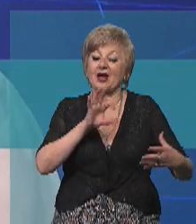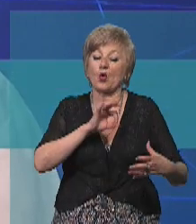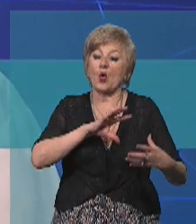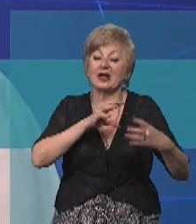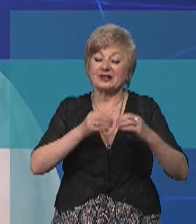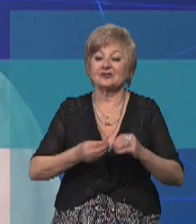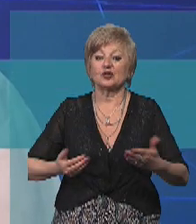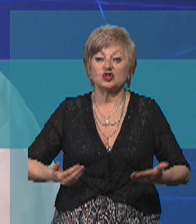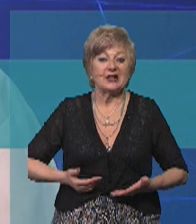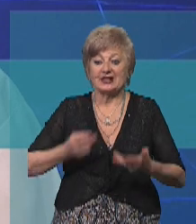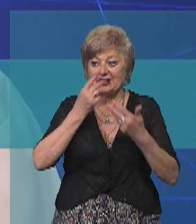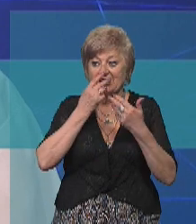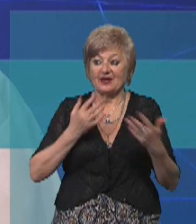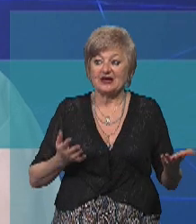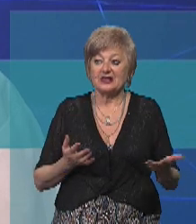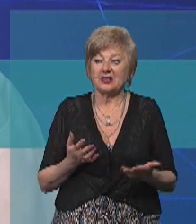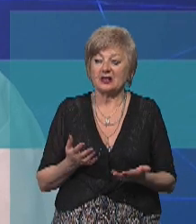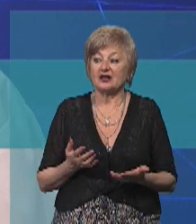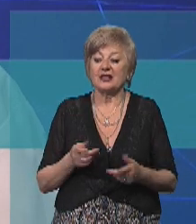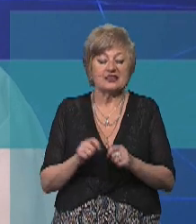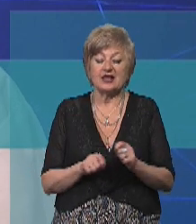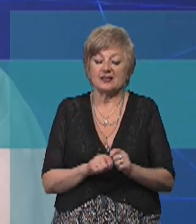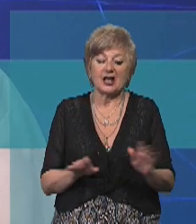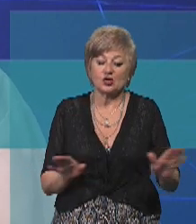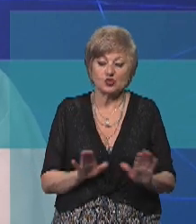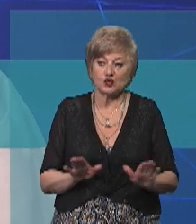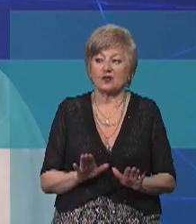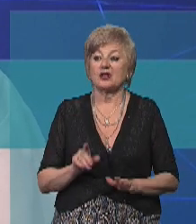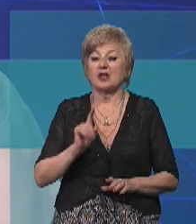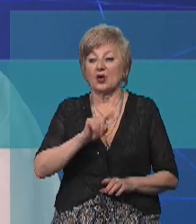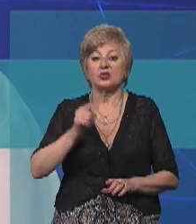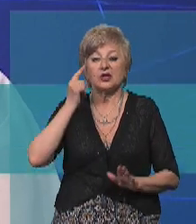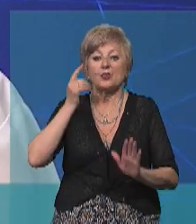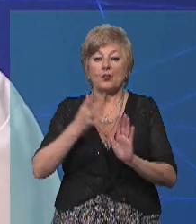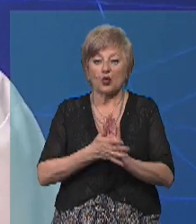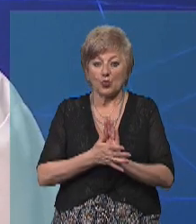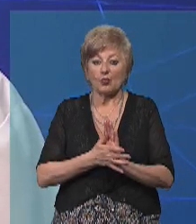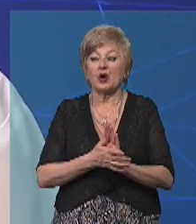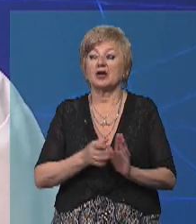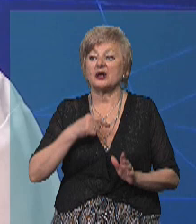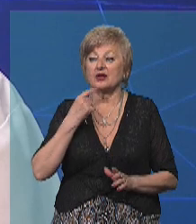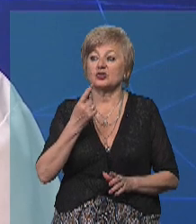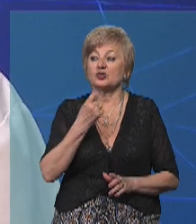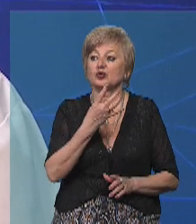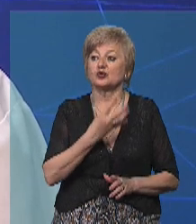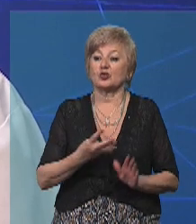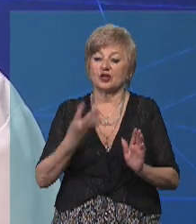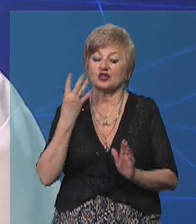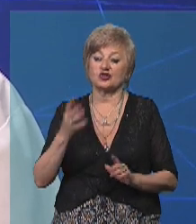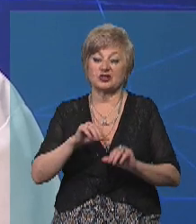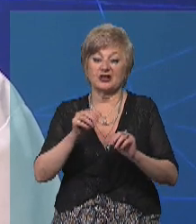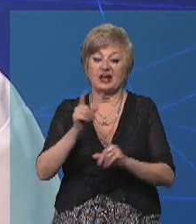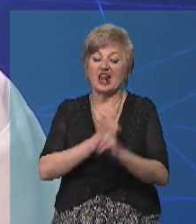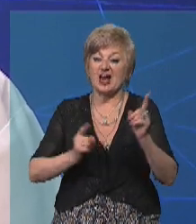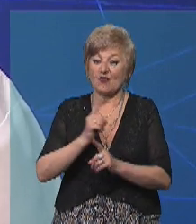результатів життя, вони бачили, вони аналізували, вони розуміли, що нам заявляли про 144 реформи, а от де вони